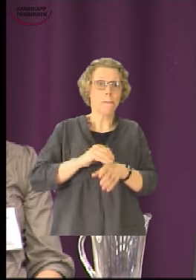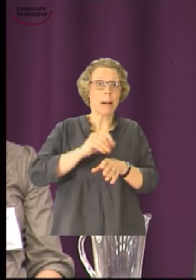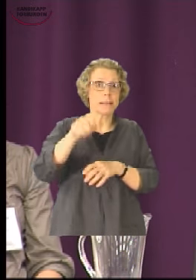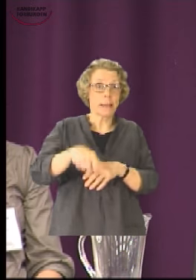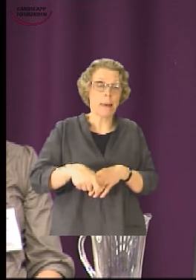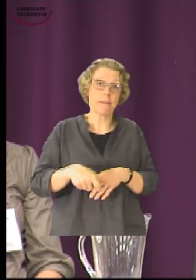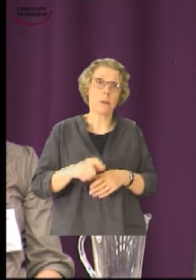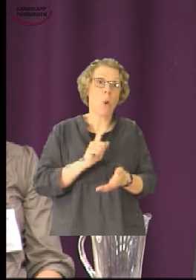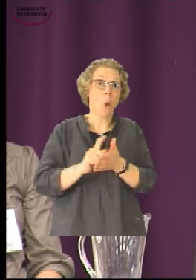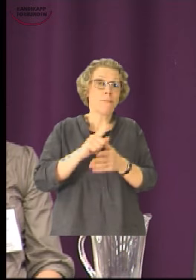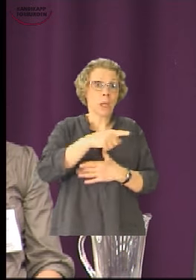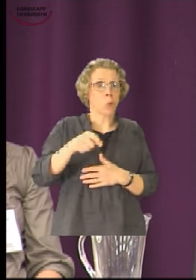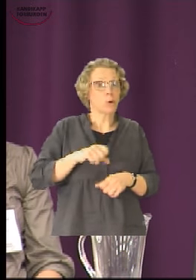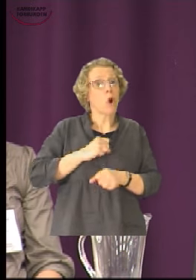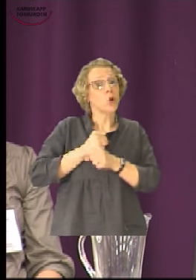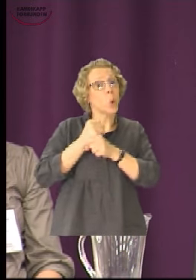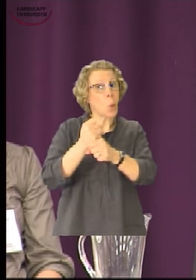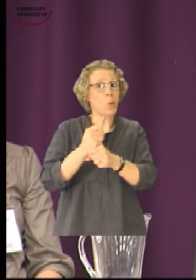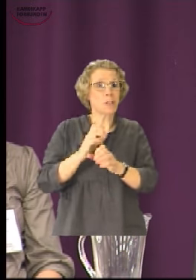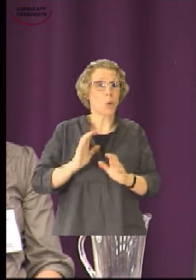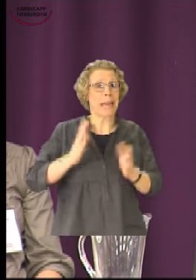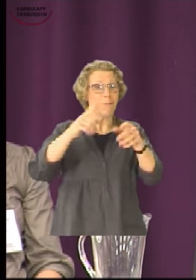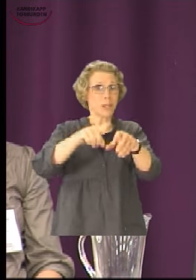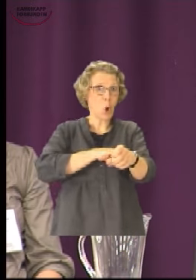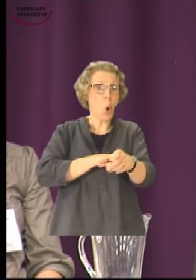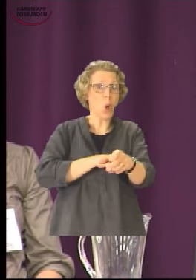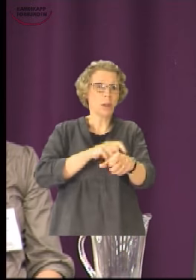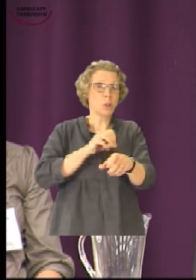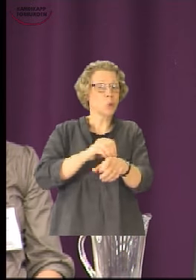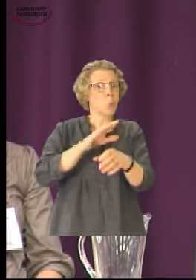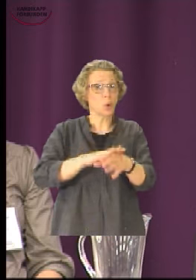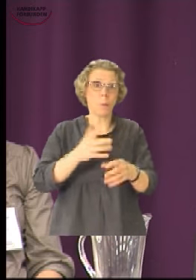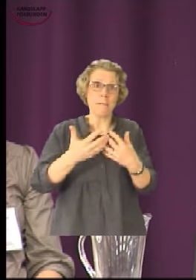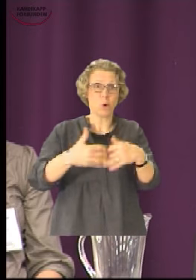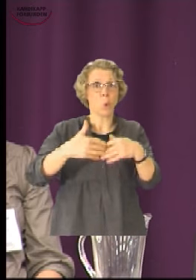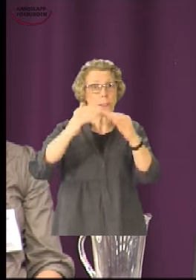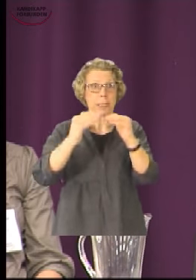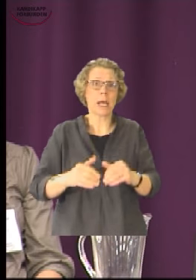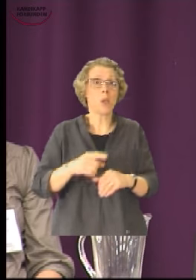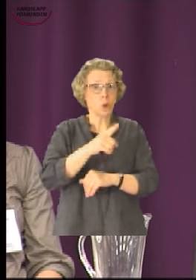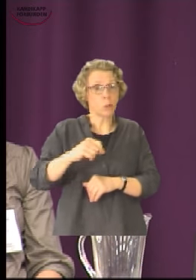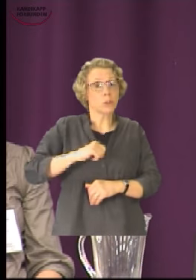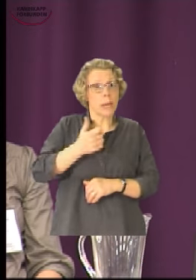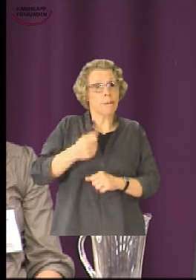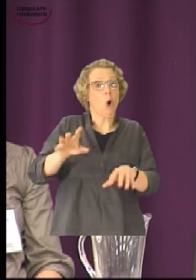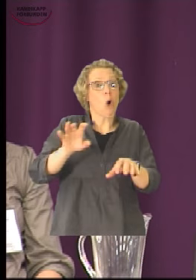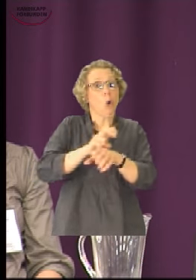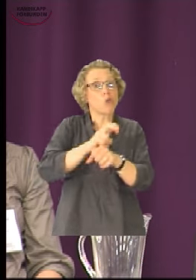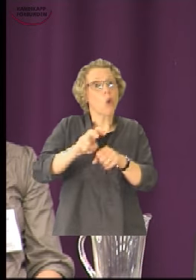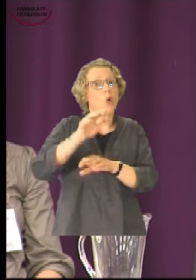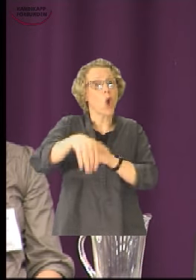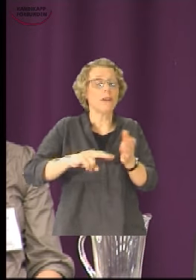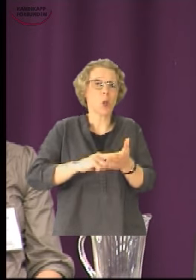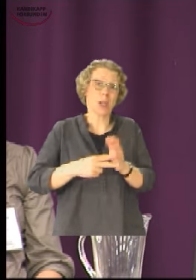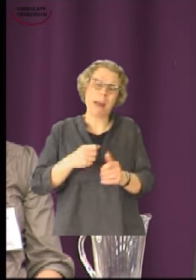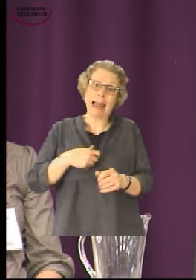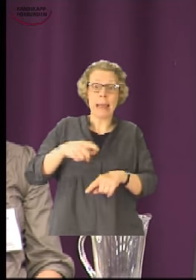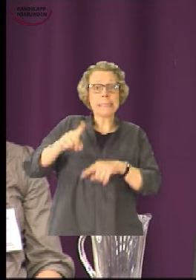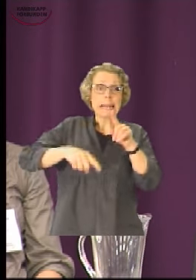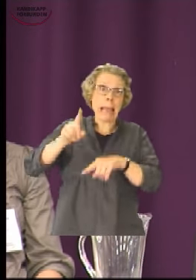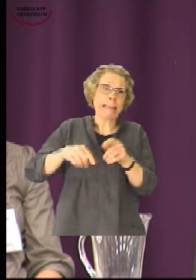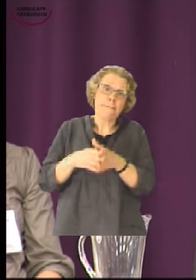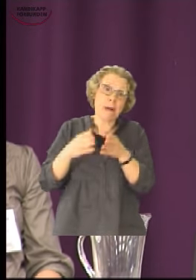har en kronisk livslång åkomma eller en funktionsnedsättning, som ska hålla ihop systemet eller den närstående, för det vet vi, så är det